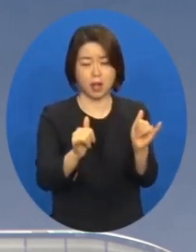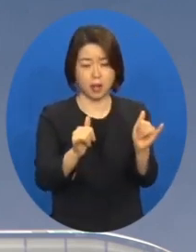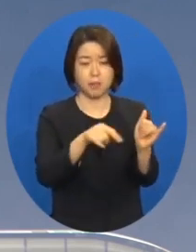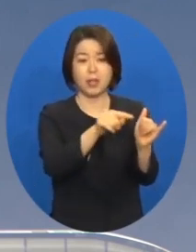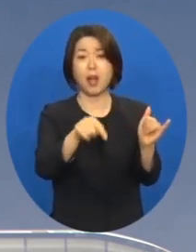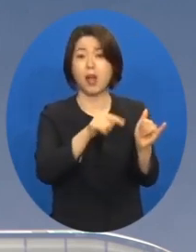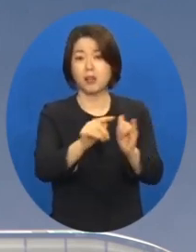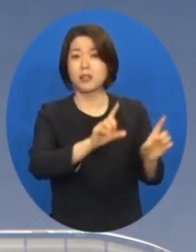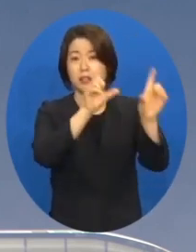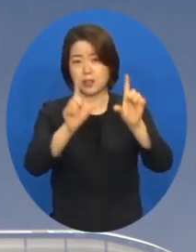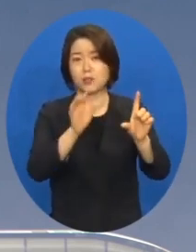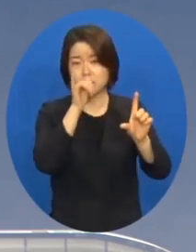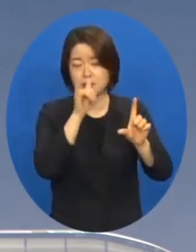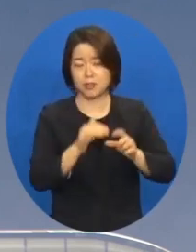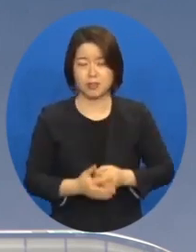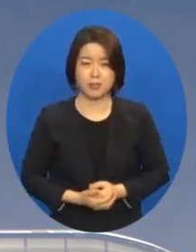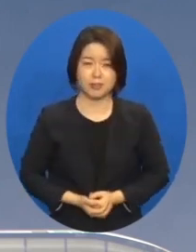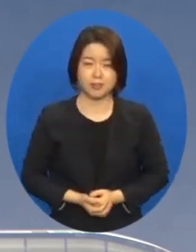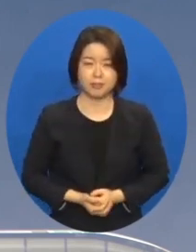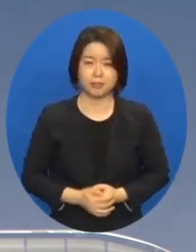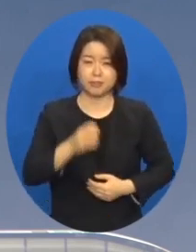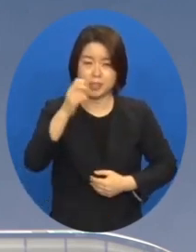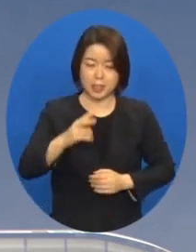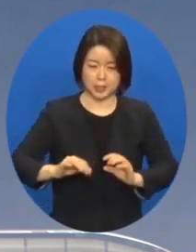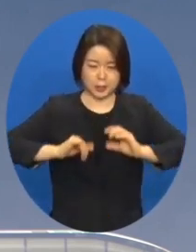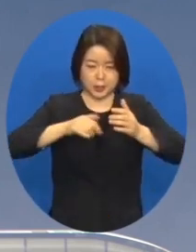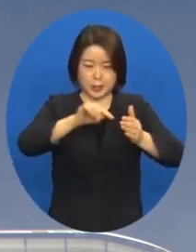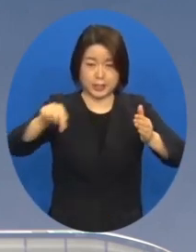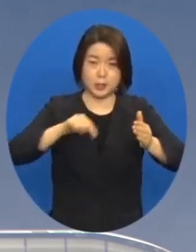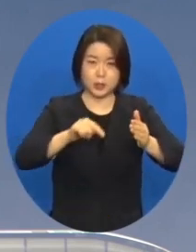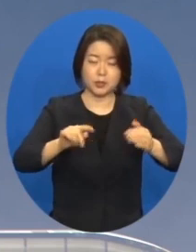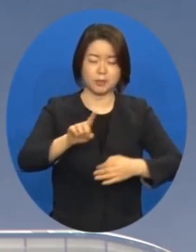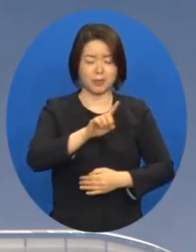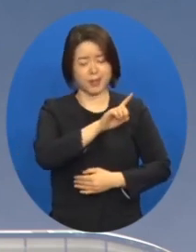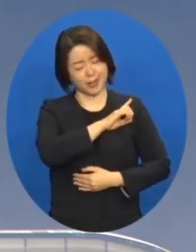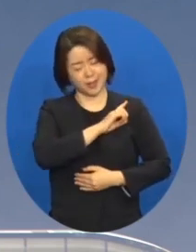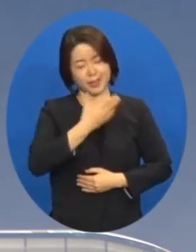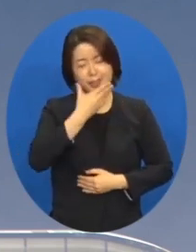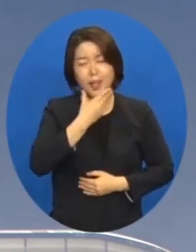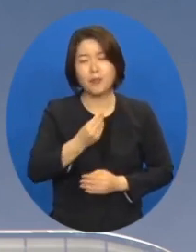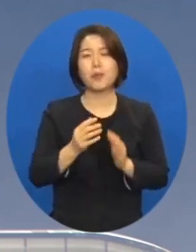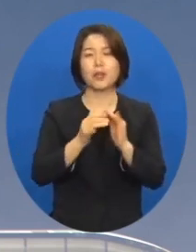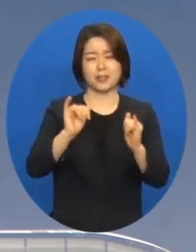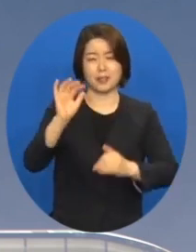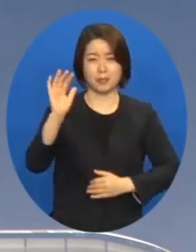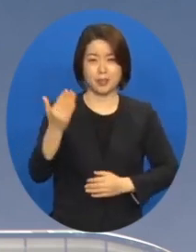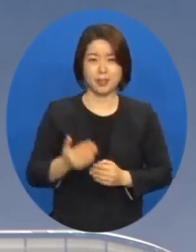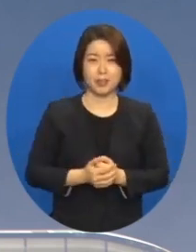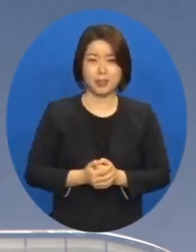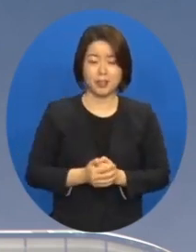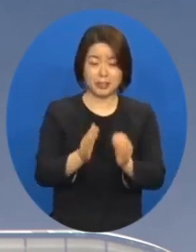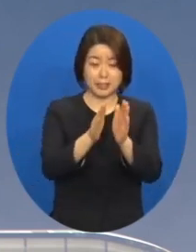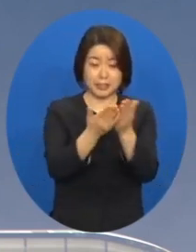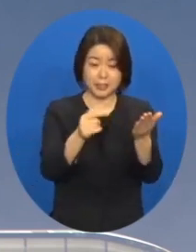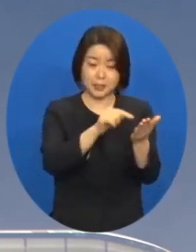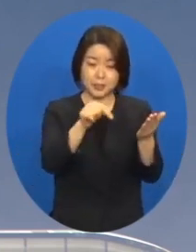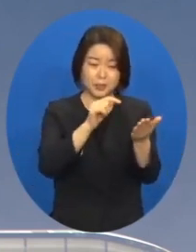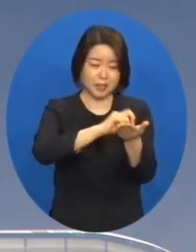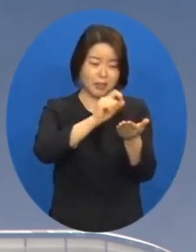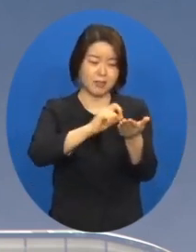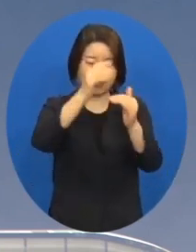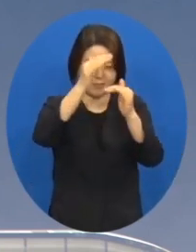살게 됐다는 것. 그리고는 세상에서 가장 행복한 사람이 되었다고 그가 그 책 속에서 그렇게 쓰고